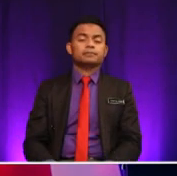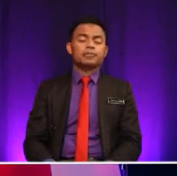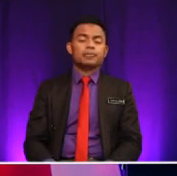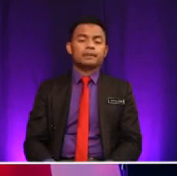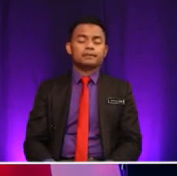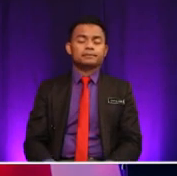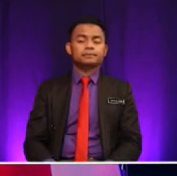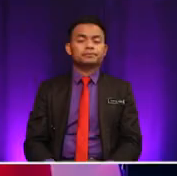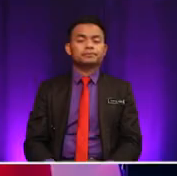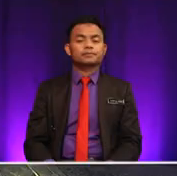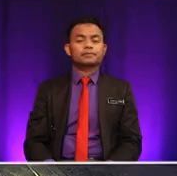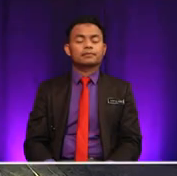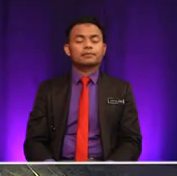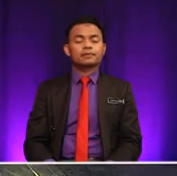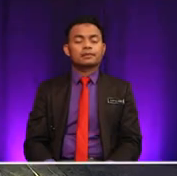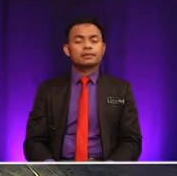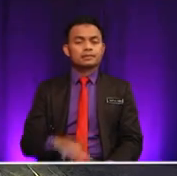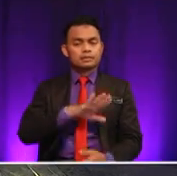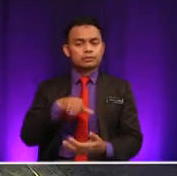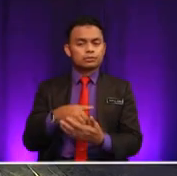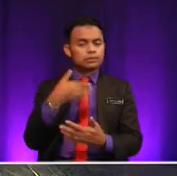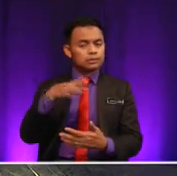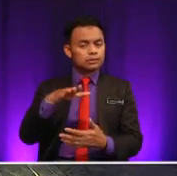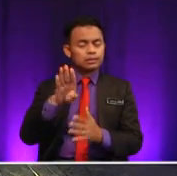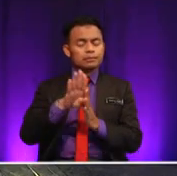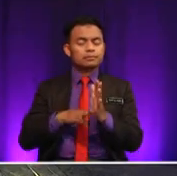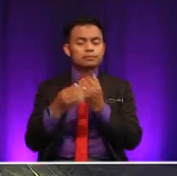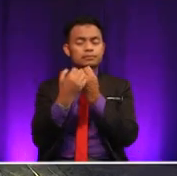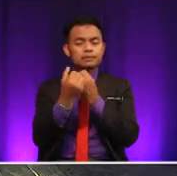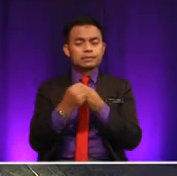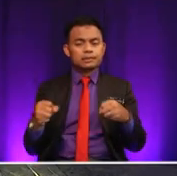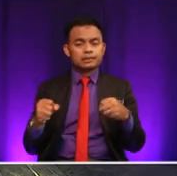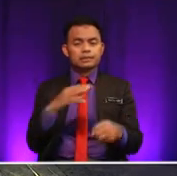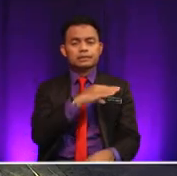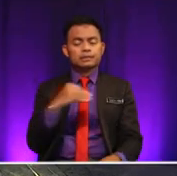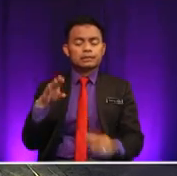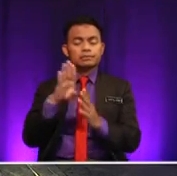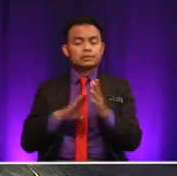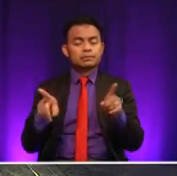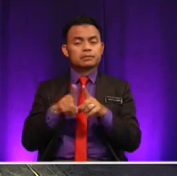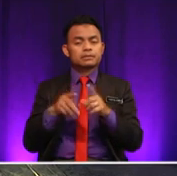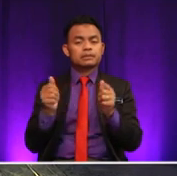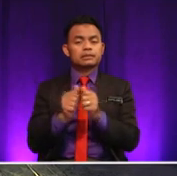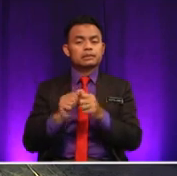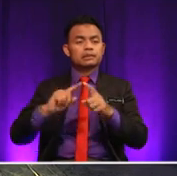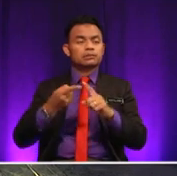Baiklah saya kirim murid di rumah sudah pembersih dia Dan kita akan bersama-sama dengan beberapa rekan di studio betul